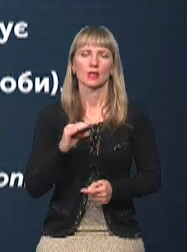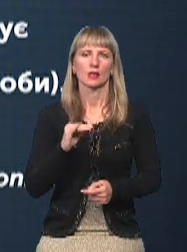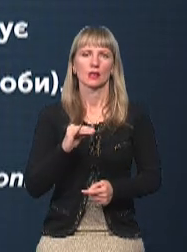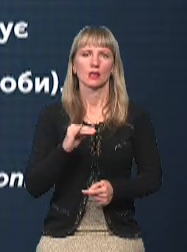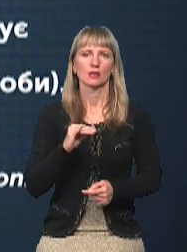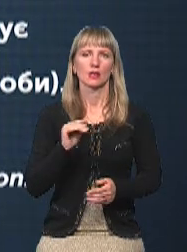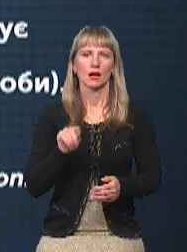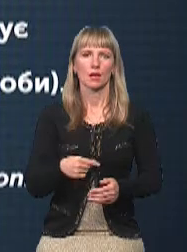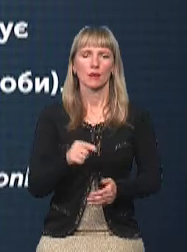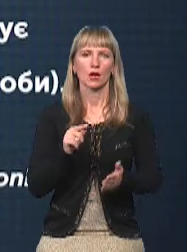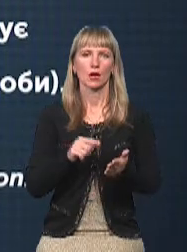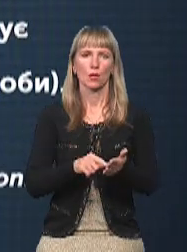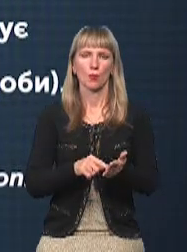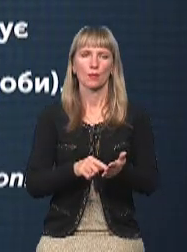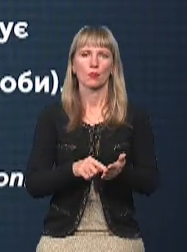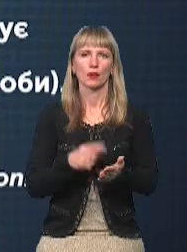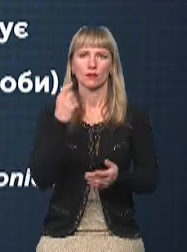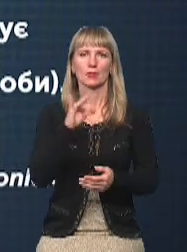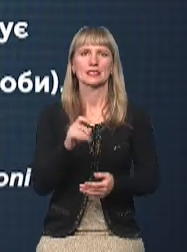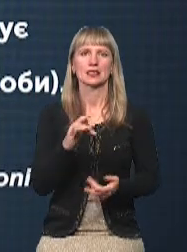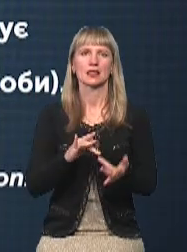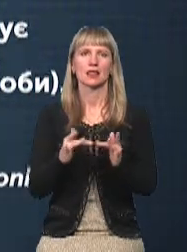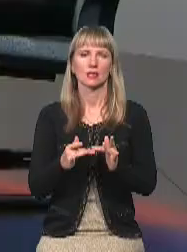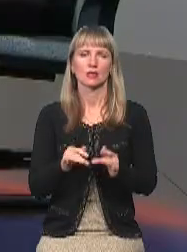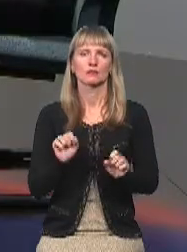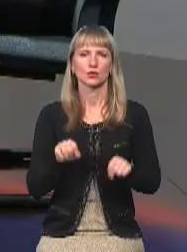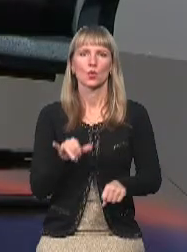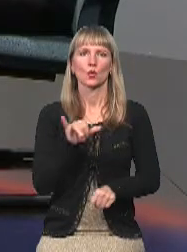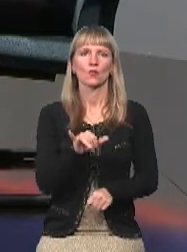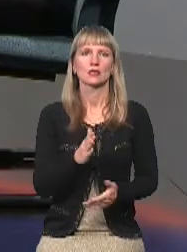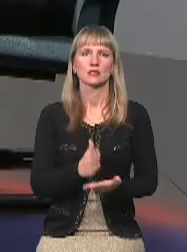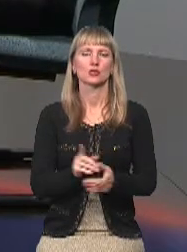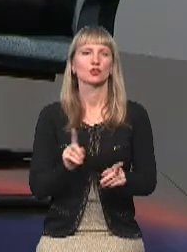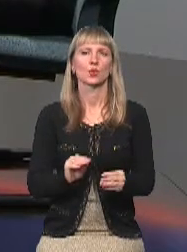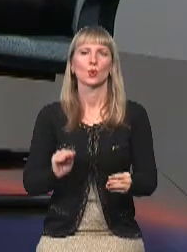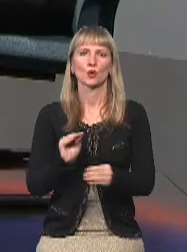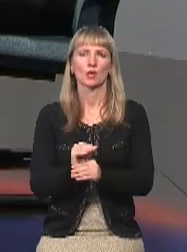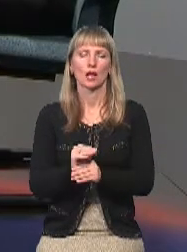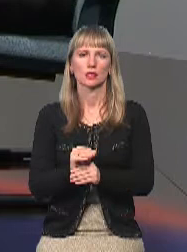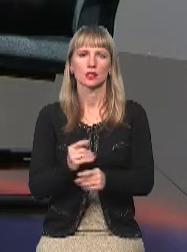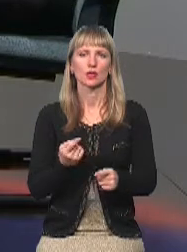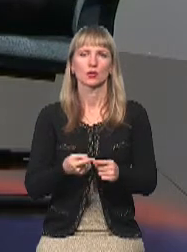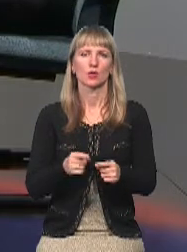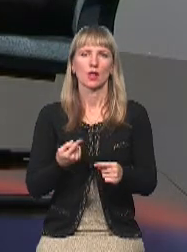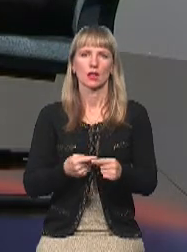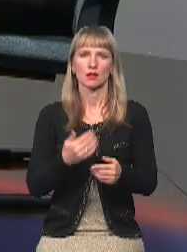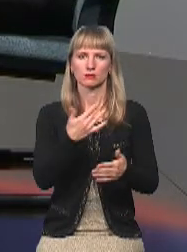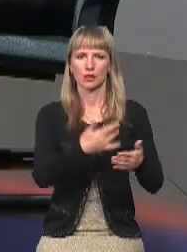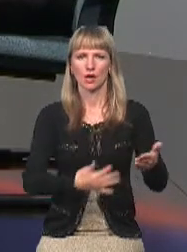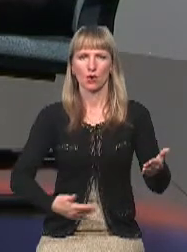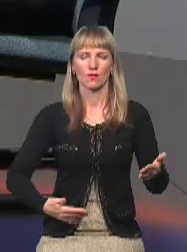e-chuny.com. Пані Юлія, можливо, у вас є щось також додати до вище перерахованого,